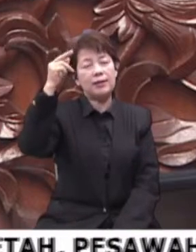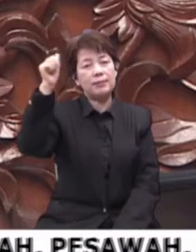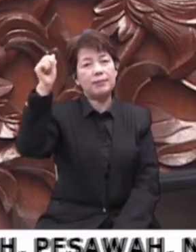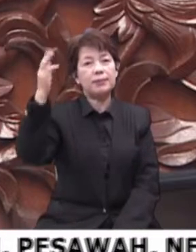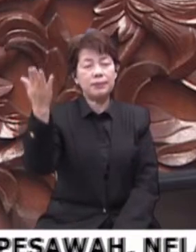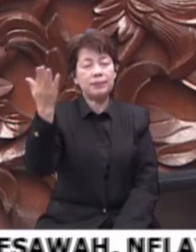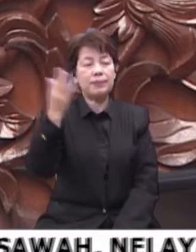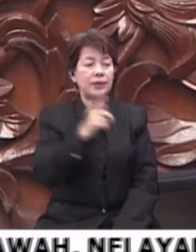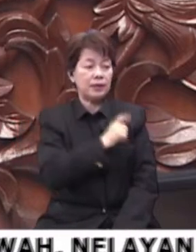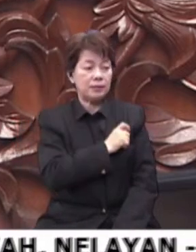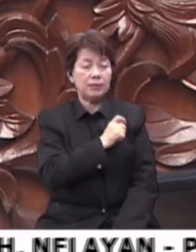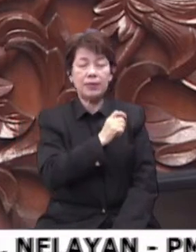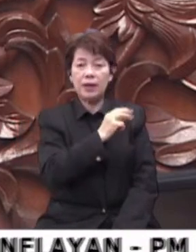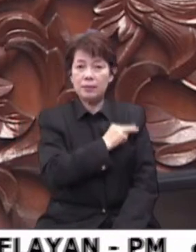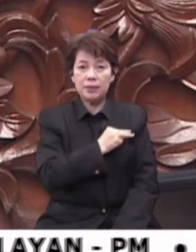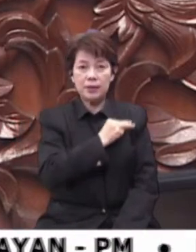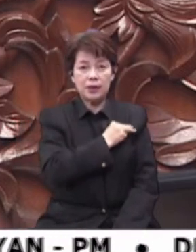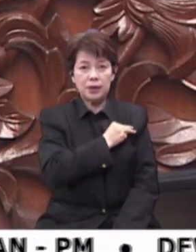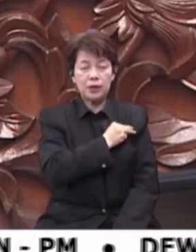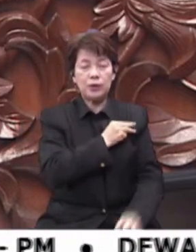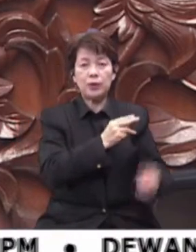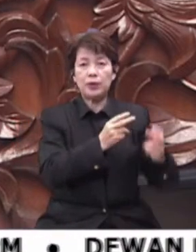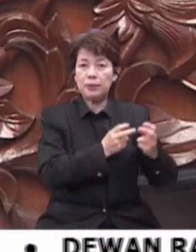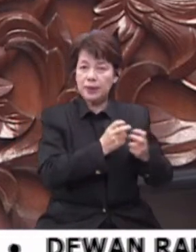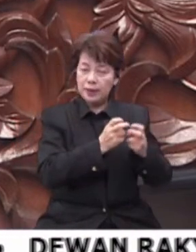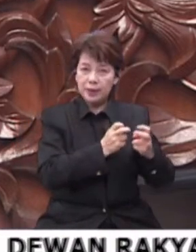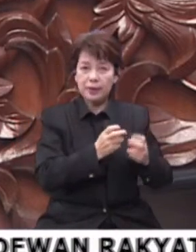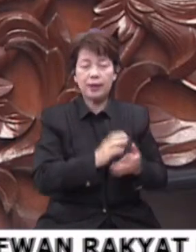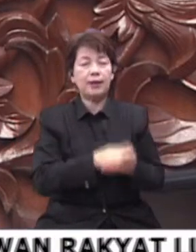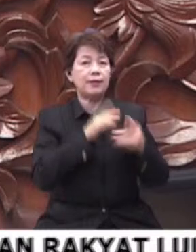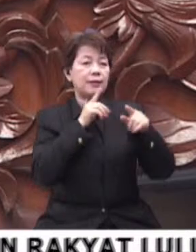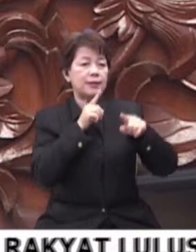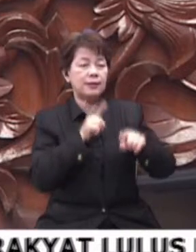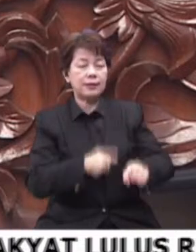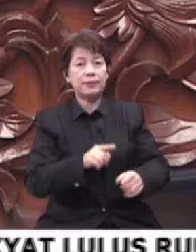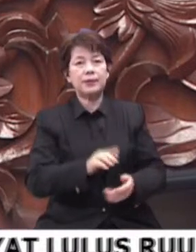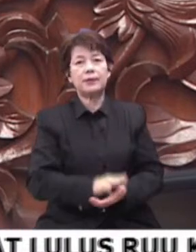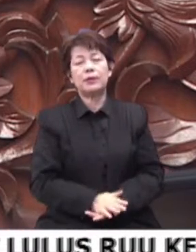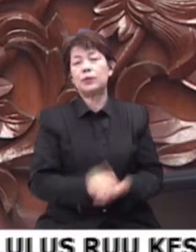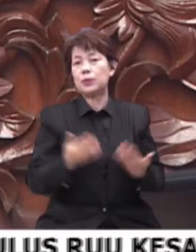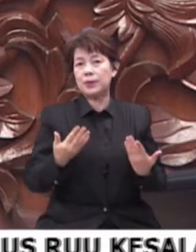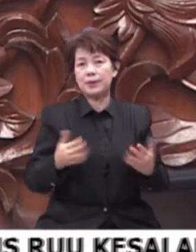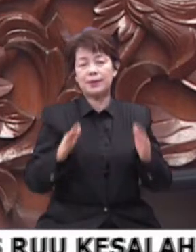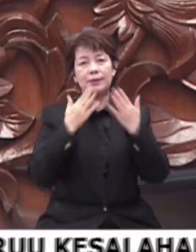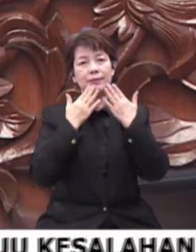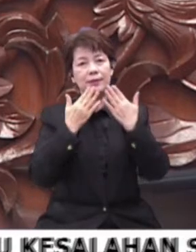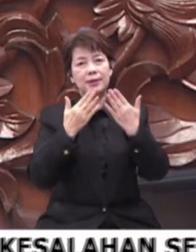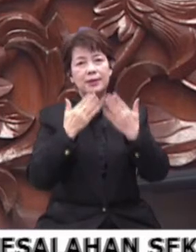timbalan menteri pengangkutan di atas jawaban yang telah diberikan